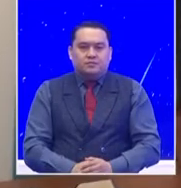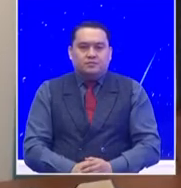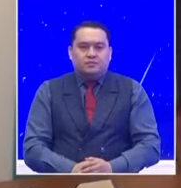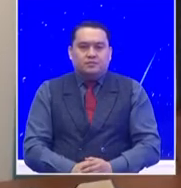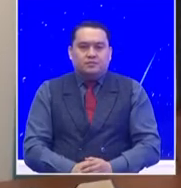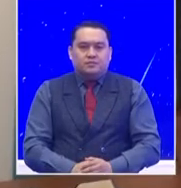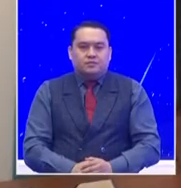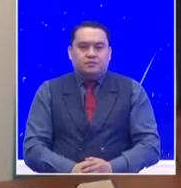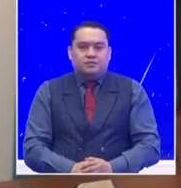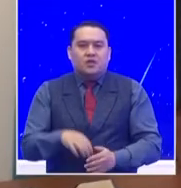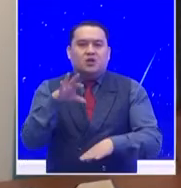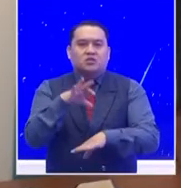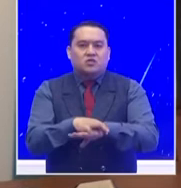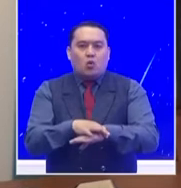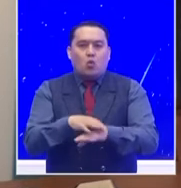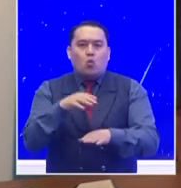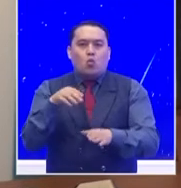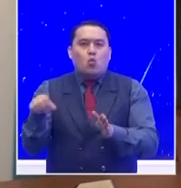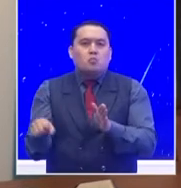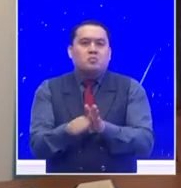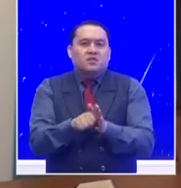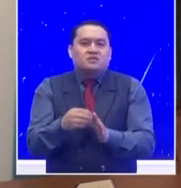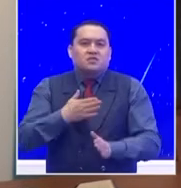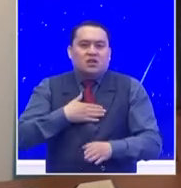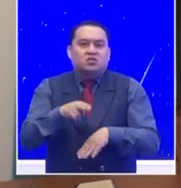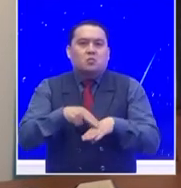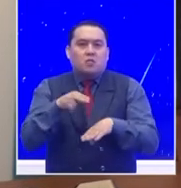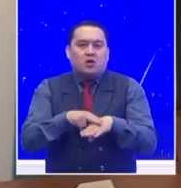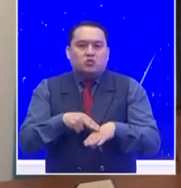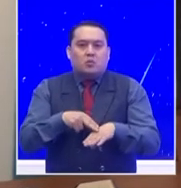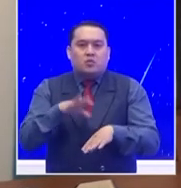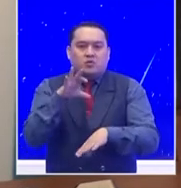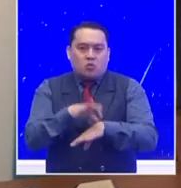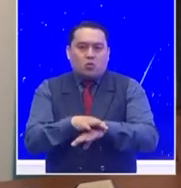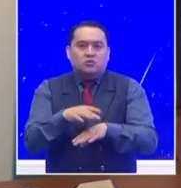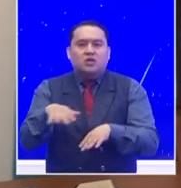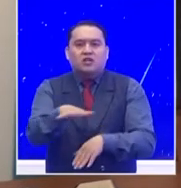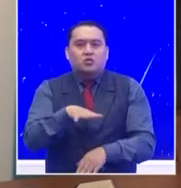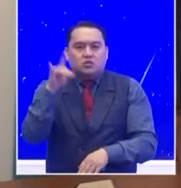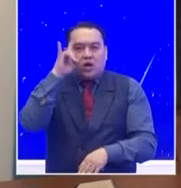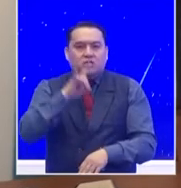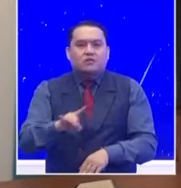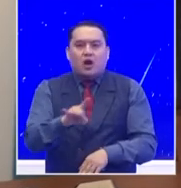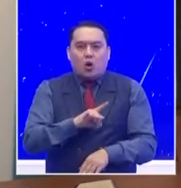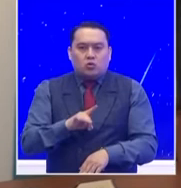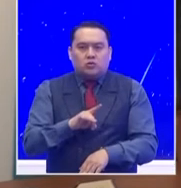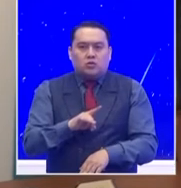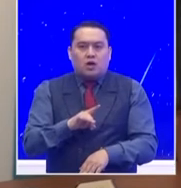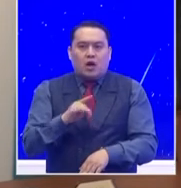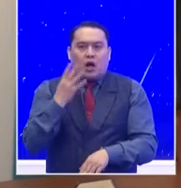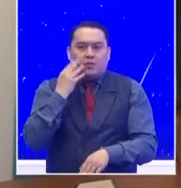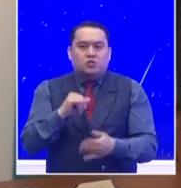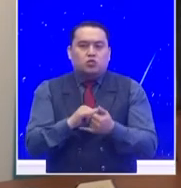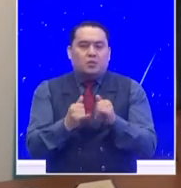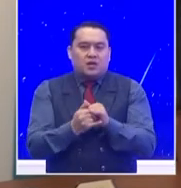В результате задержания подозреваемое убийство было произведено нашими сотрудниками на территории Сарканского района. Точнее, на трассе